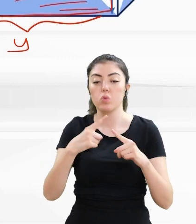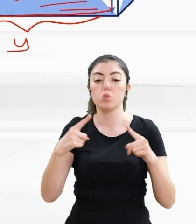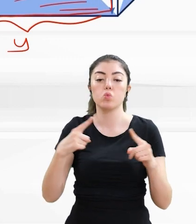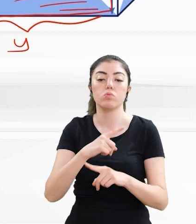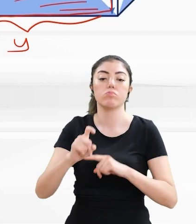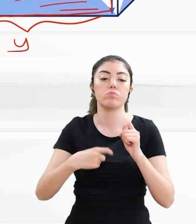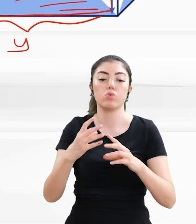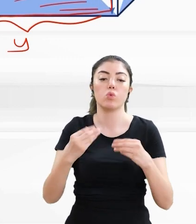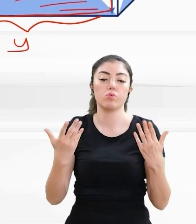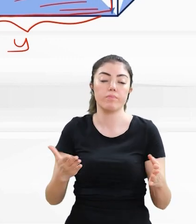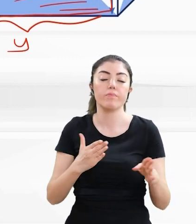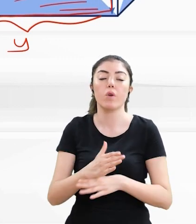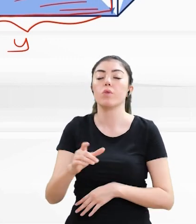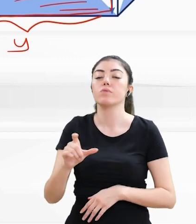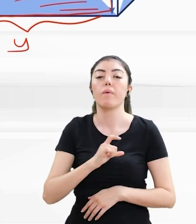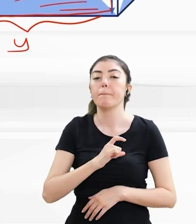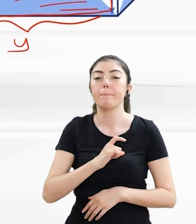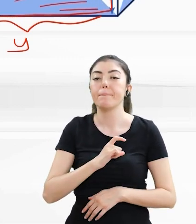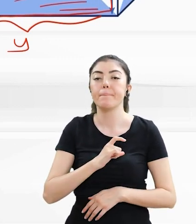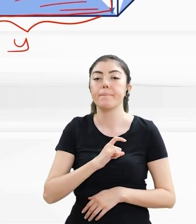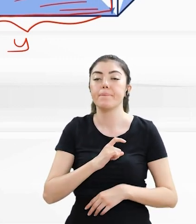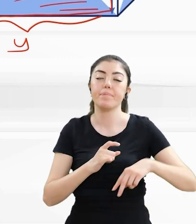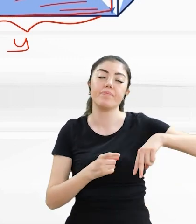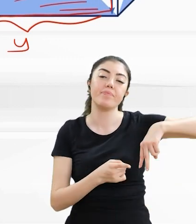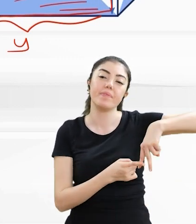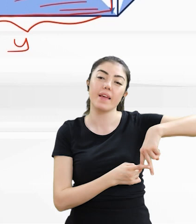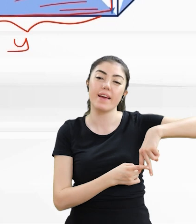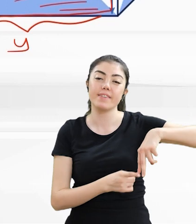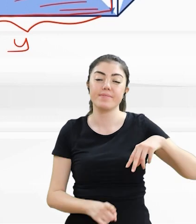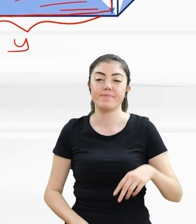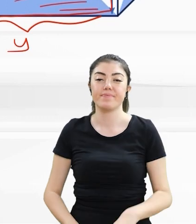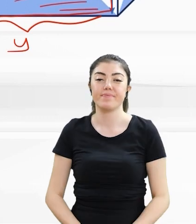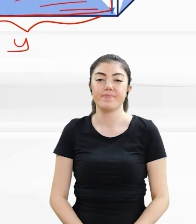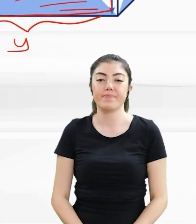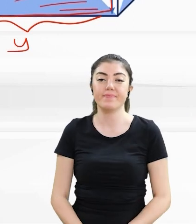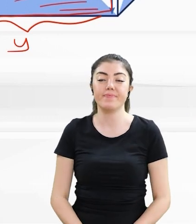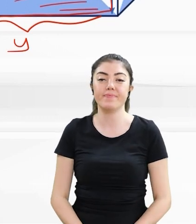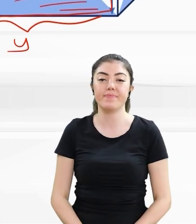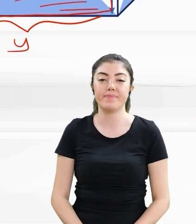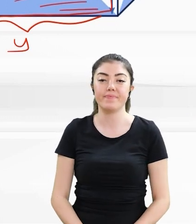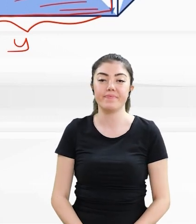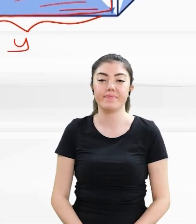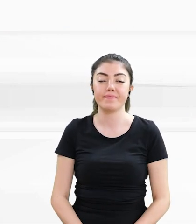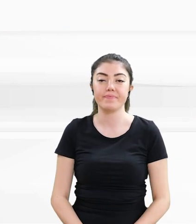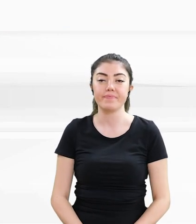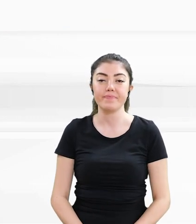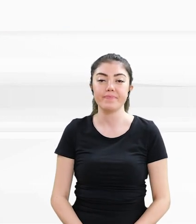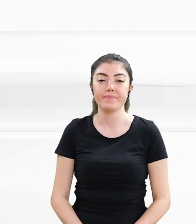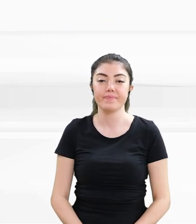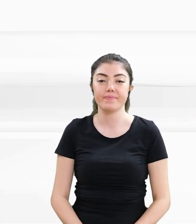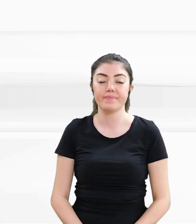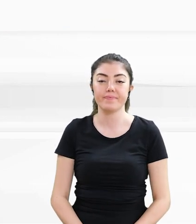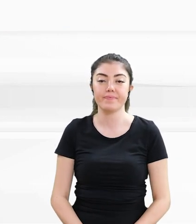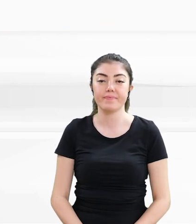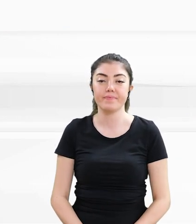bilim Kara cinsinden bulmuş oluyoruz Yani bu sorunun doğru cevabı a seçeneği olmuş oluyor Bir sonraki